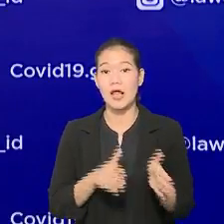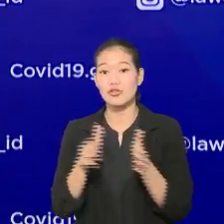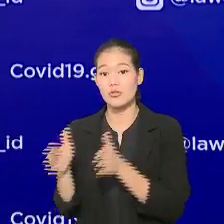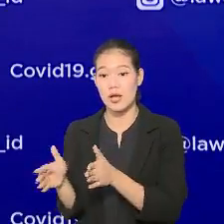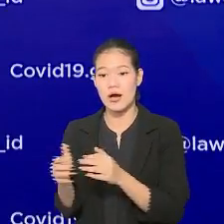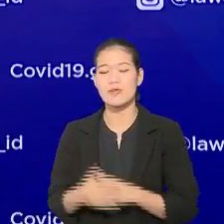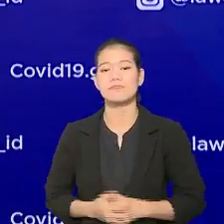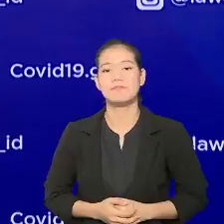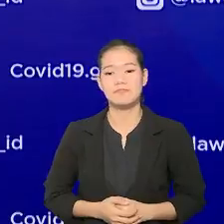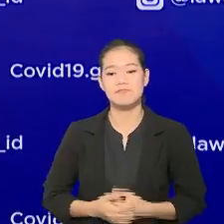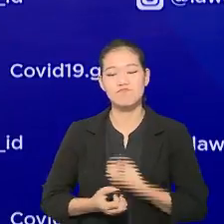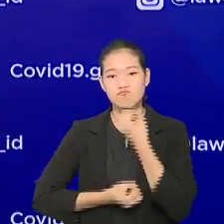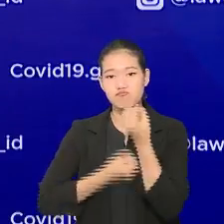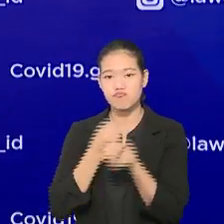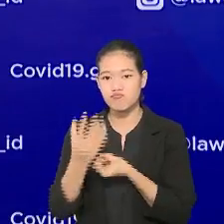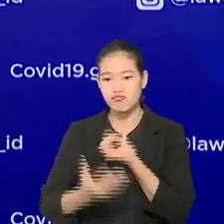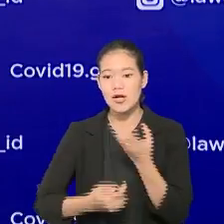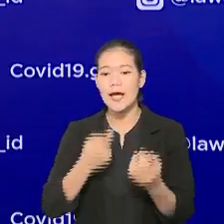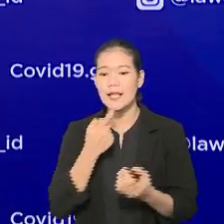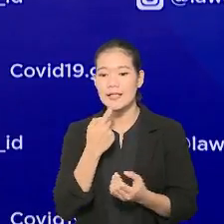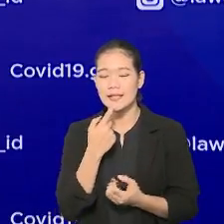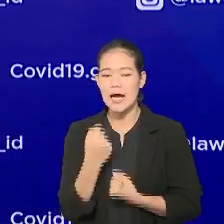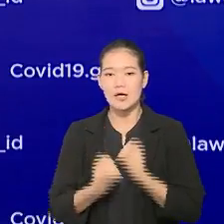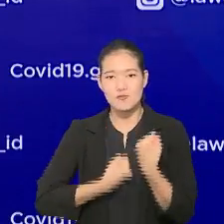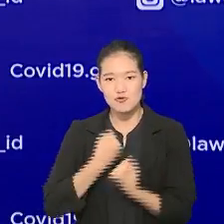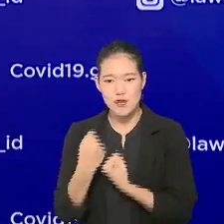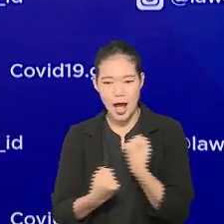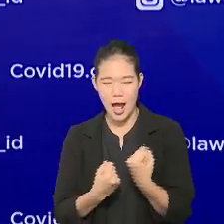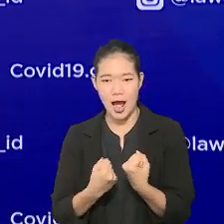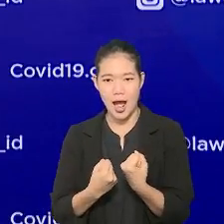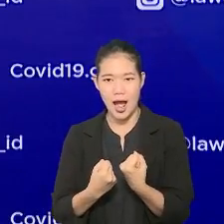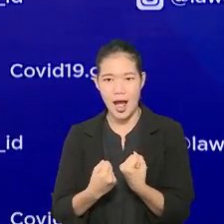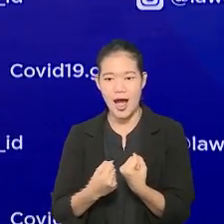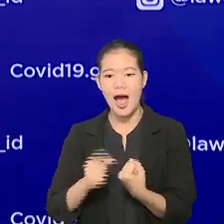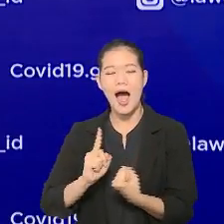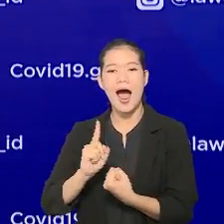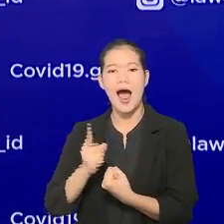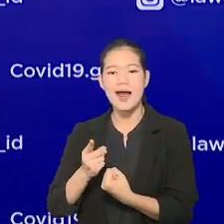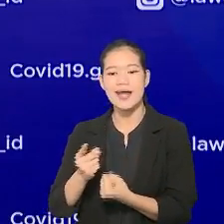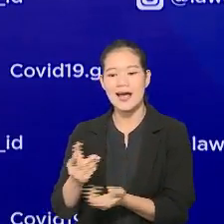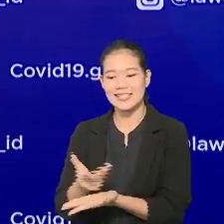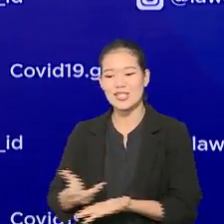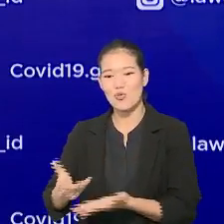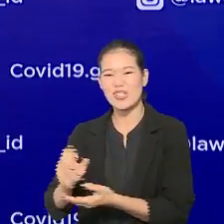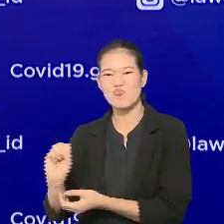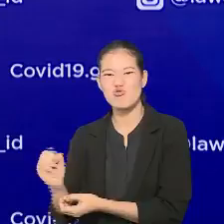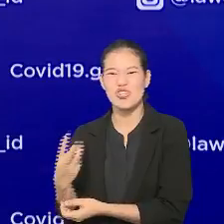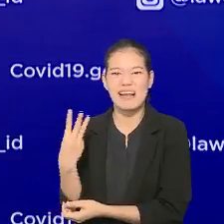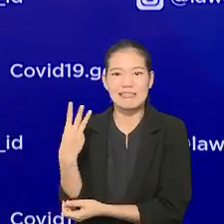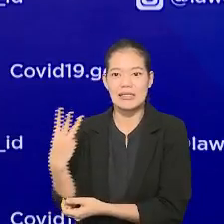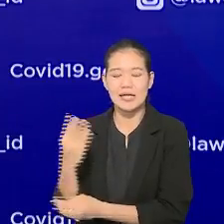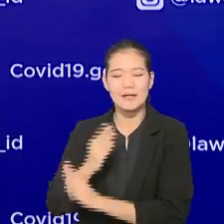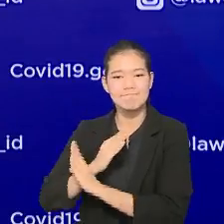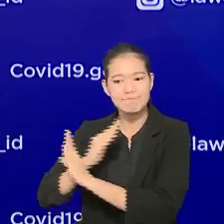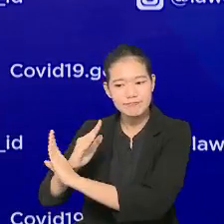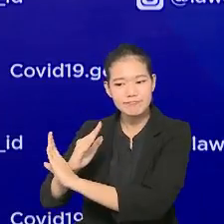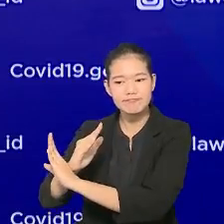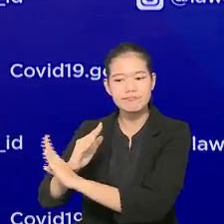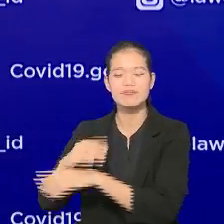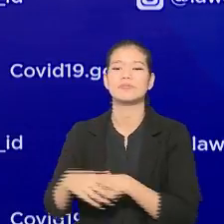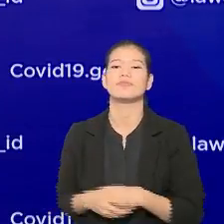Selanjutnya saya akan menyampaikan upaya mencegah terjadinya gelombang ketiga pasca Nataru.